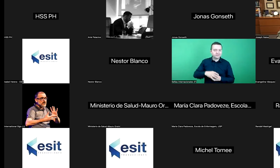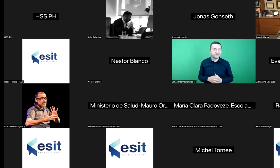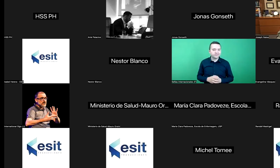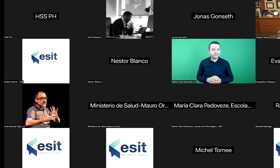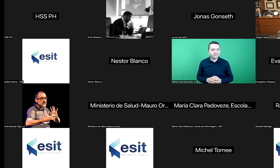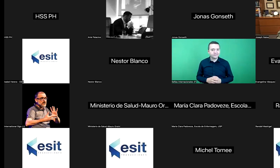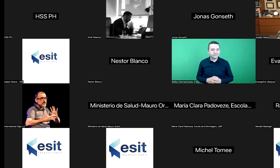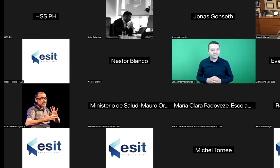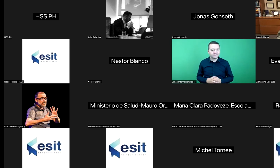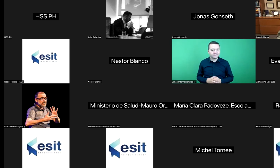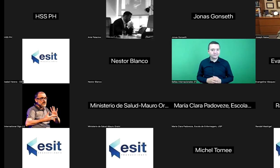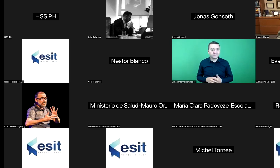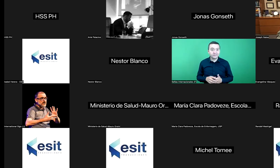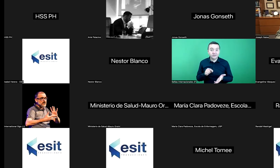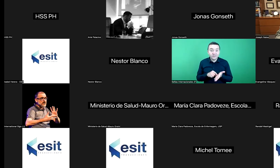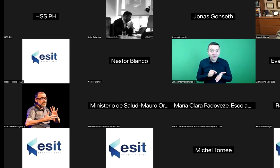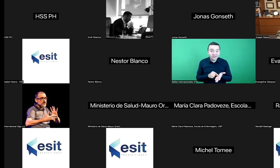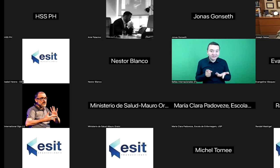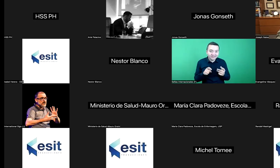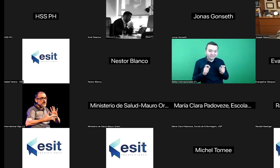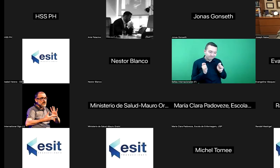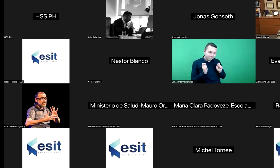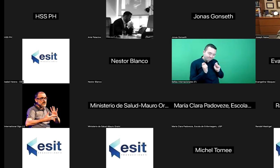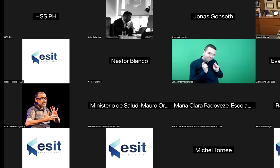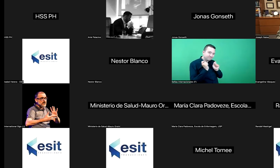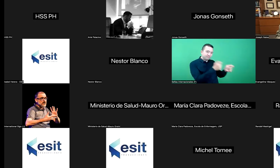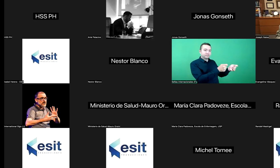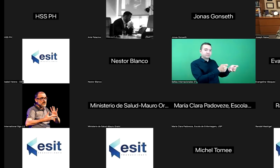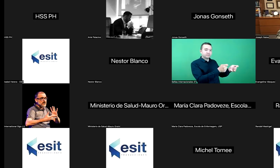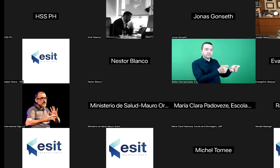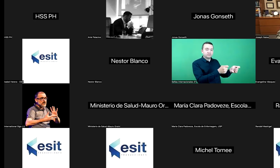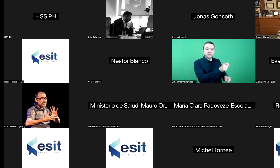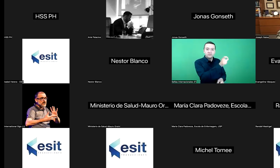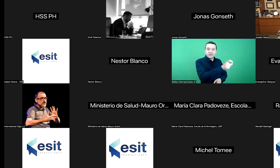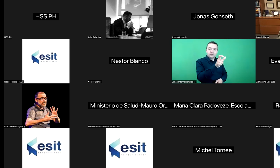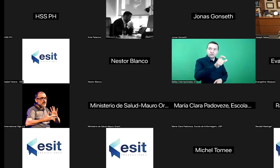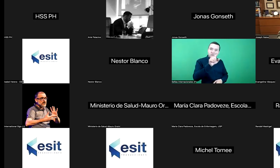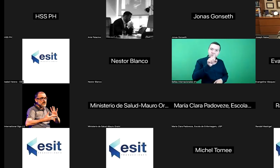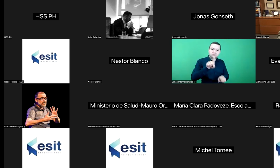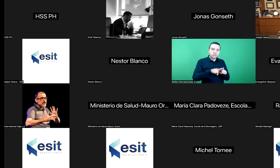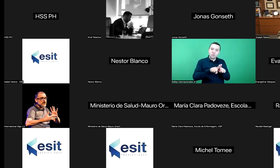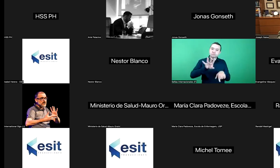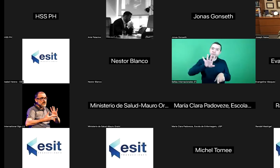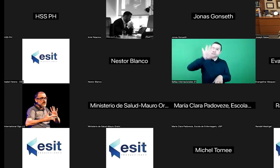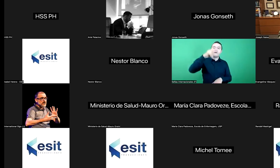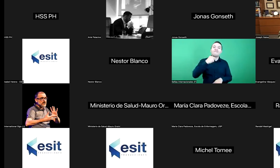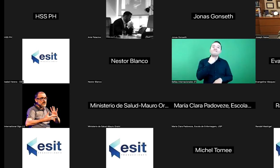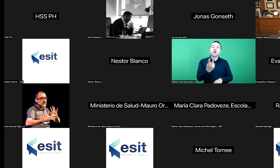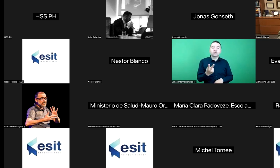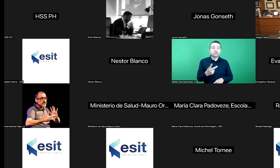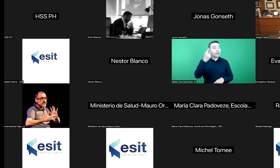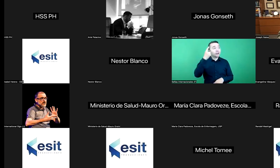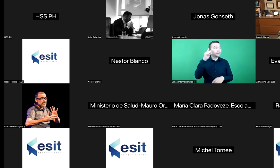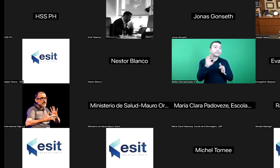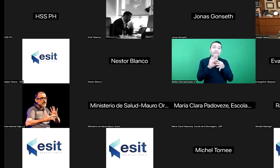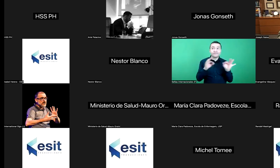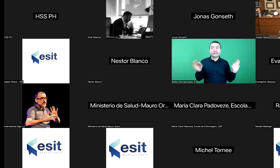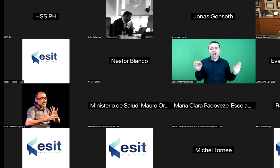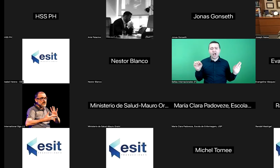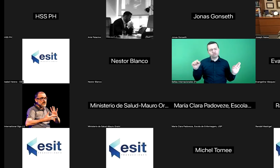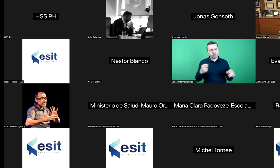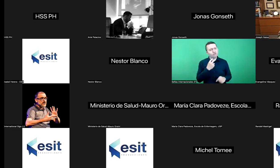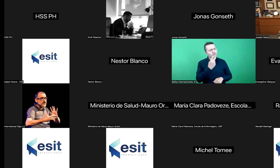Il faut vraiment faire entendre la voix des patients. C'est typique, non? Mais il ne faut pas interpréter cela